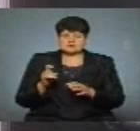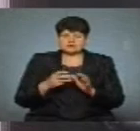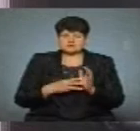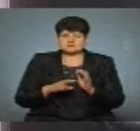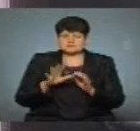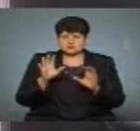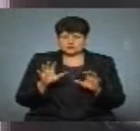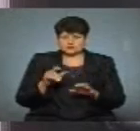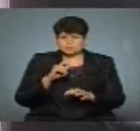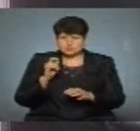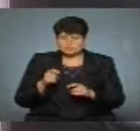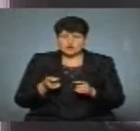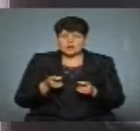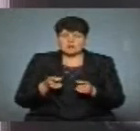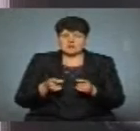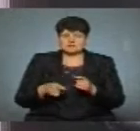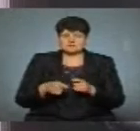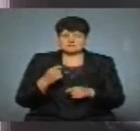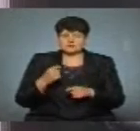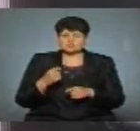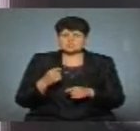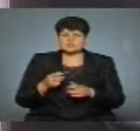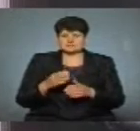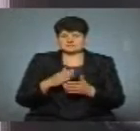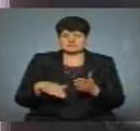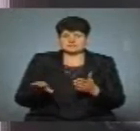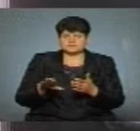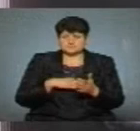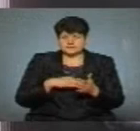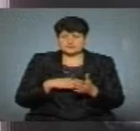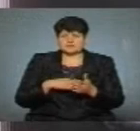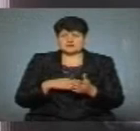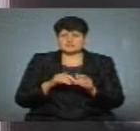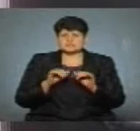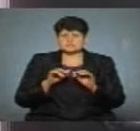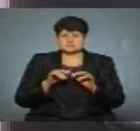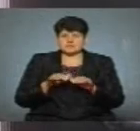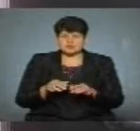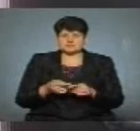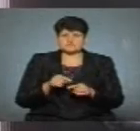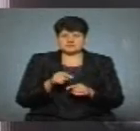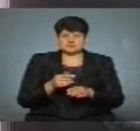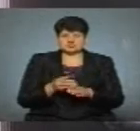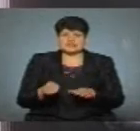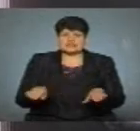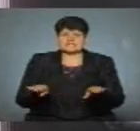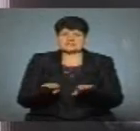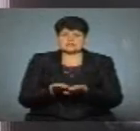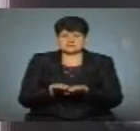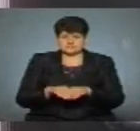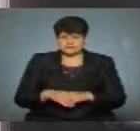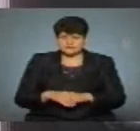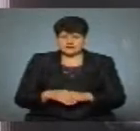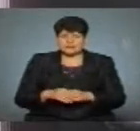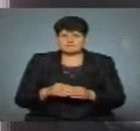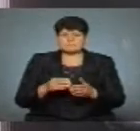185 Кодексу України про адмінправопорушення підлягає скасуванню, адміністративна справа у вказаній частині закриттю. На